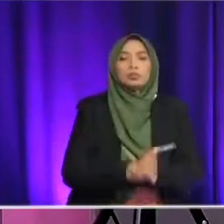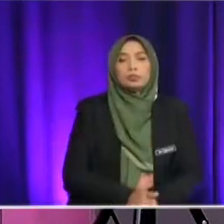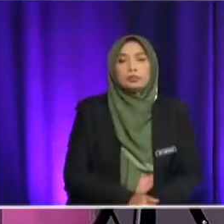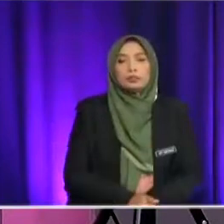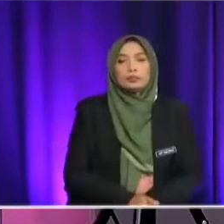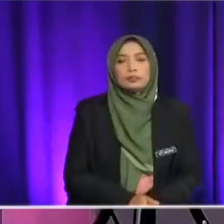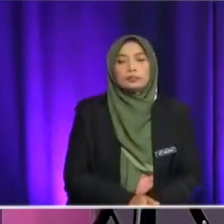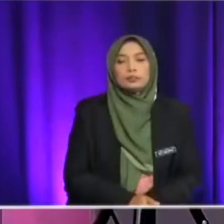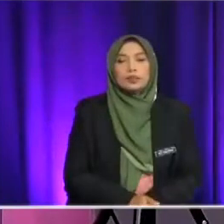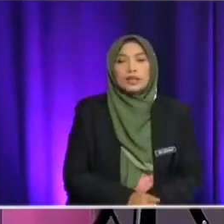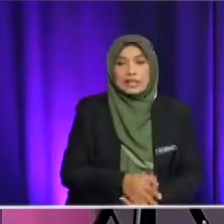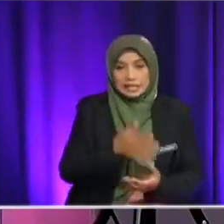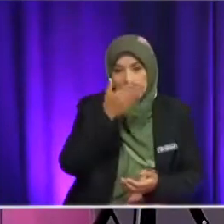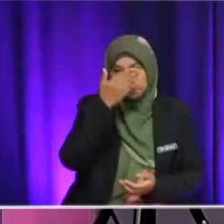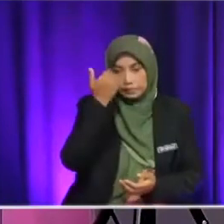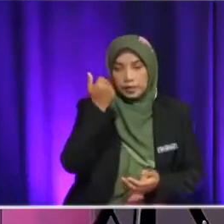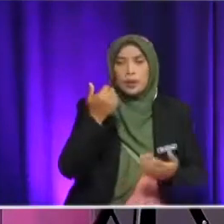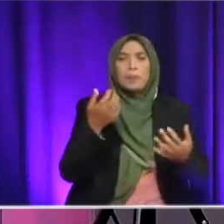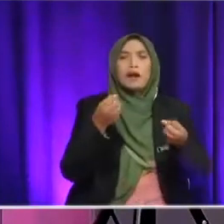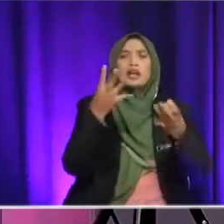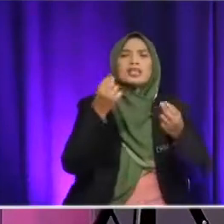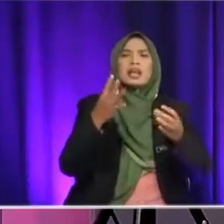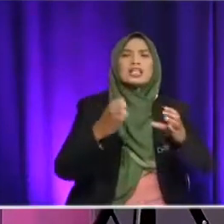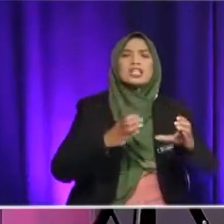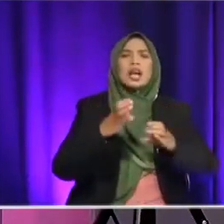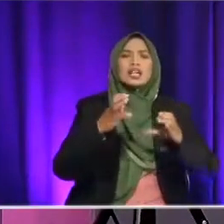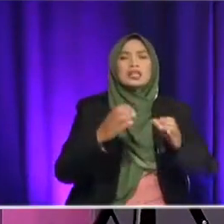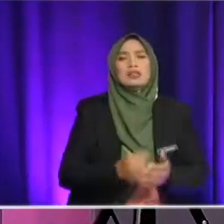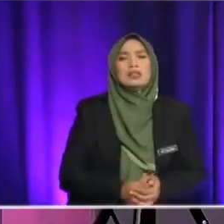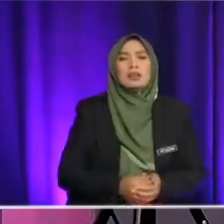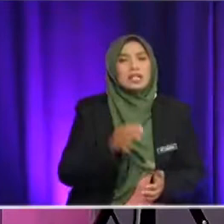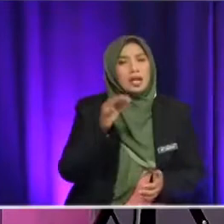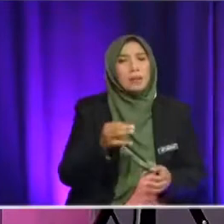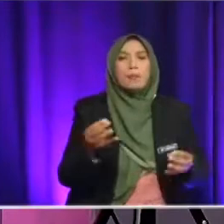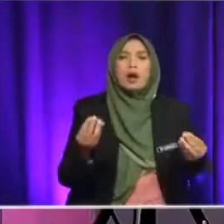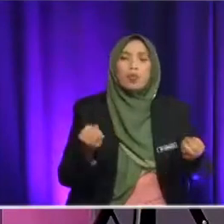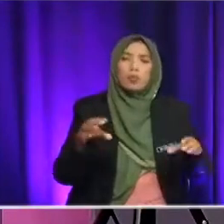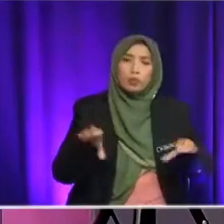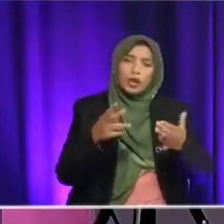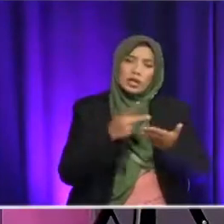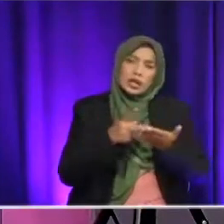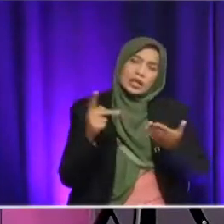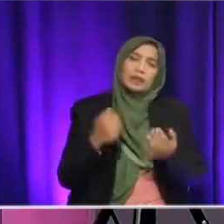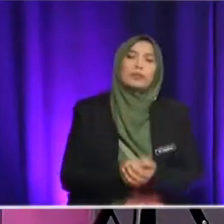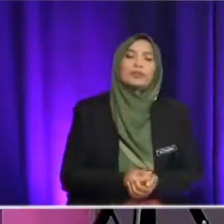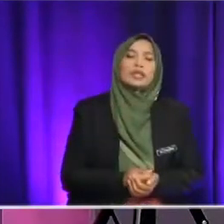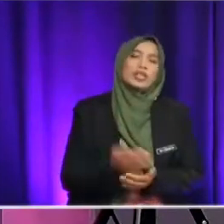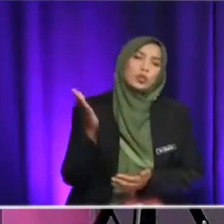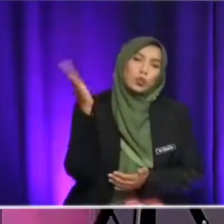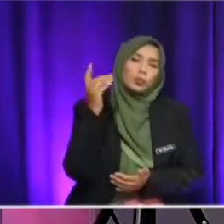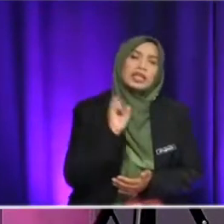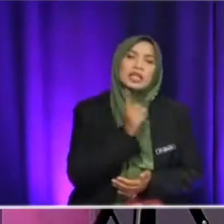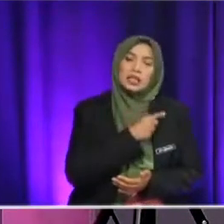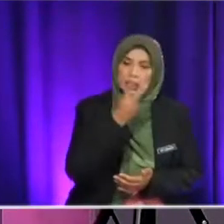kaedah, isi seterusnya cara. Barulah karangan kamu jadi cemerlang. Baik, jadi jom kita tengok